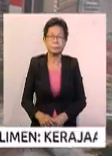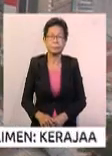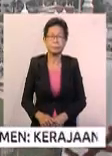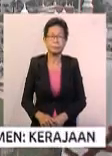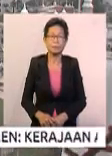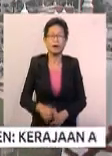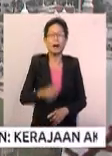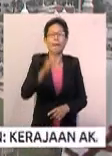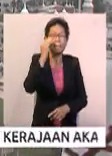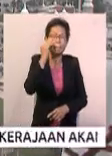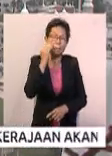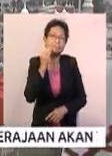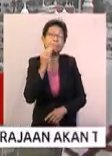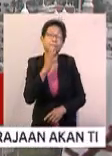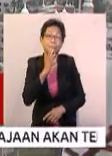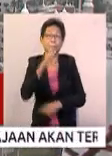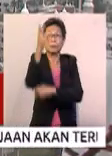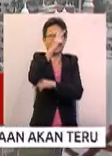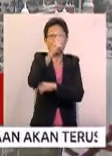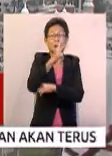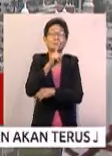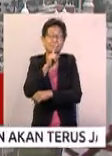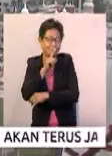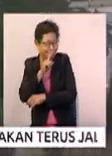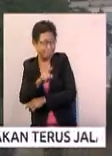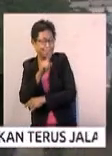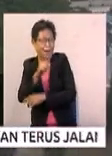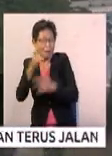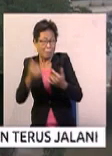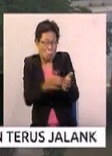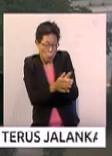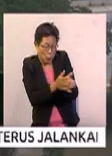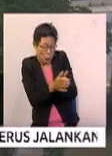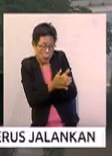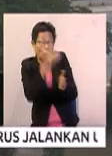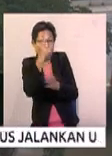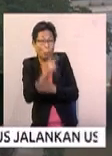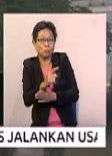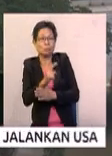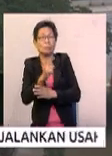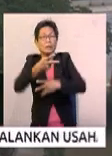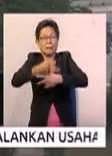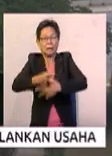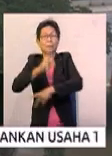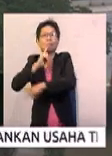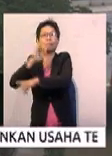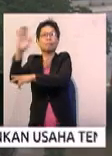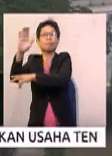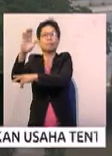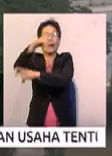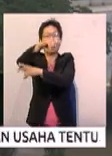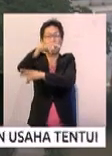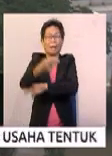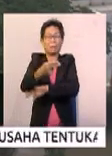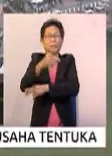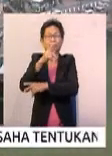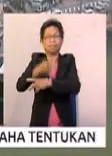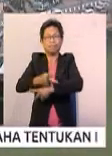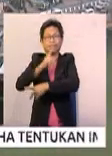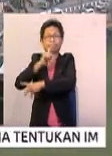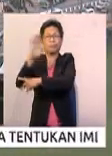Sementara itu, Tun Dato' Mahathir berkata kerajaan sememangnya sedang berusaha untuk menunaikan manifesto Pakatan